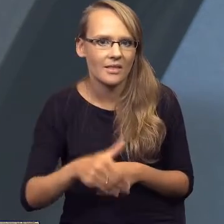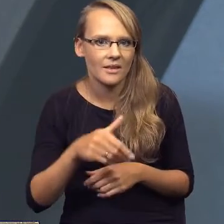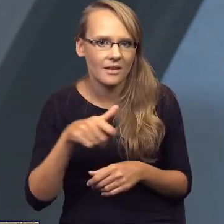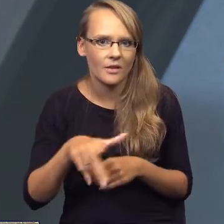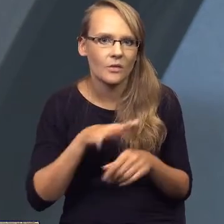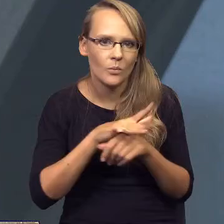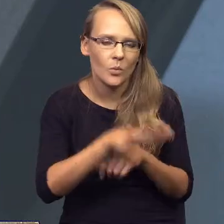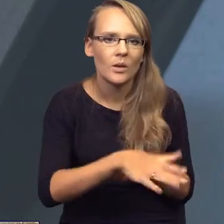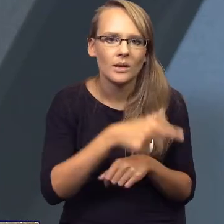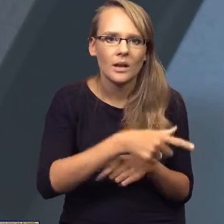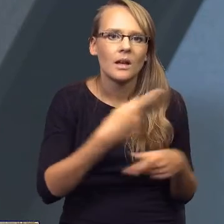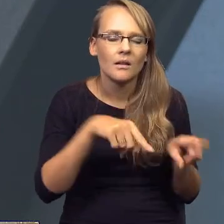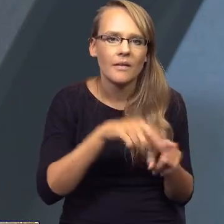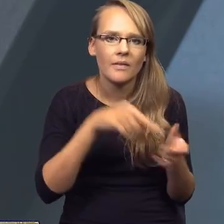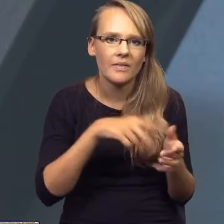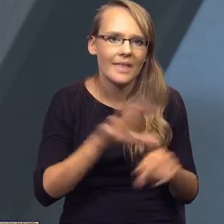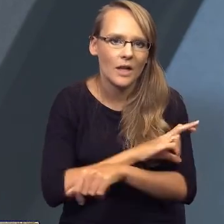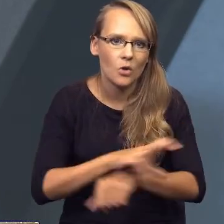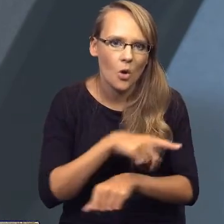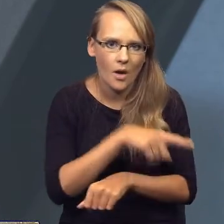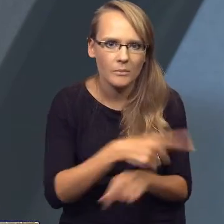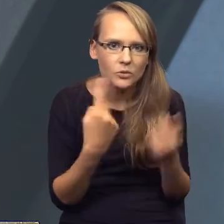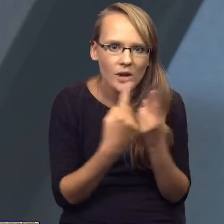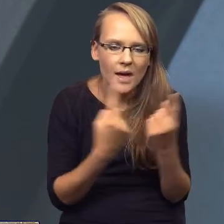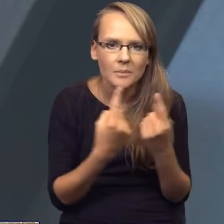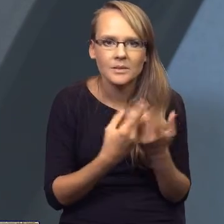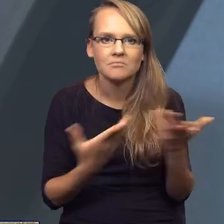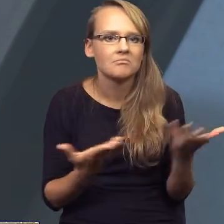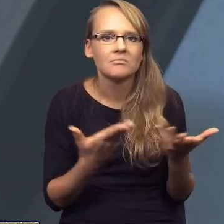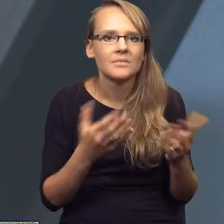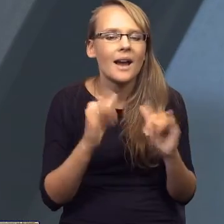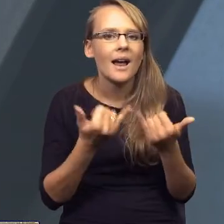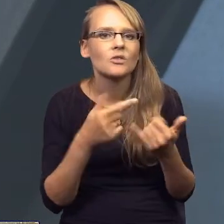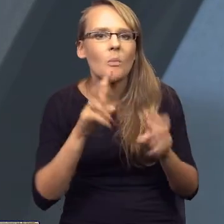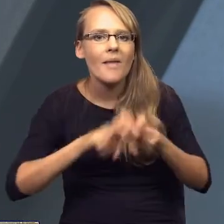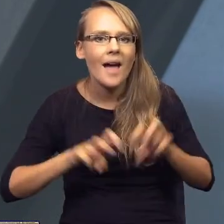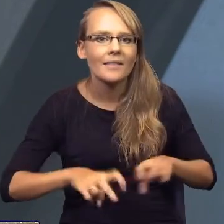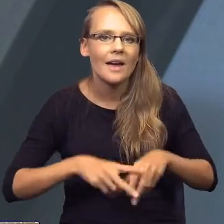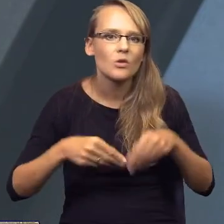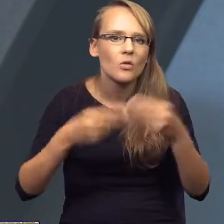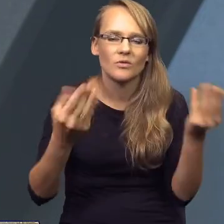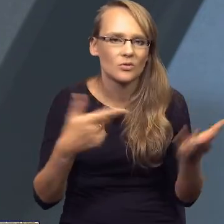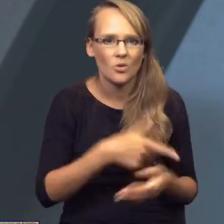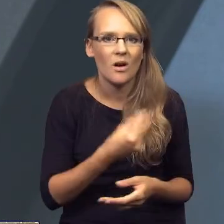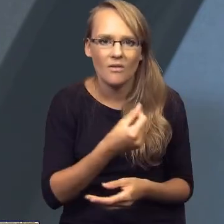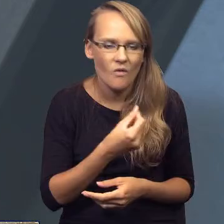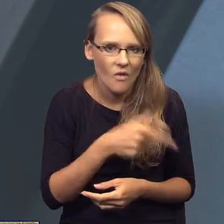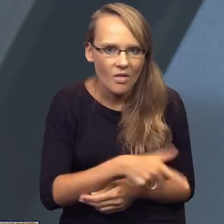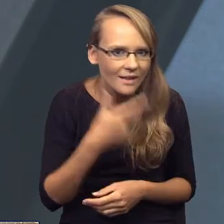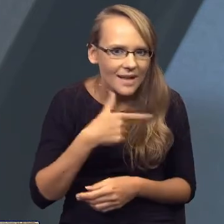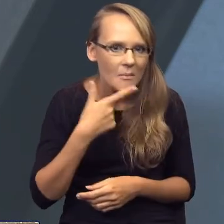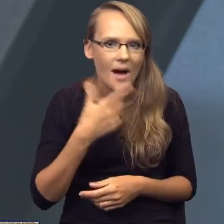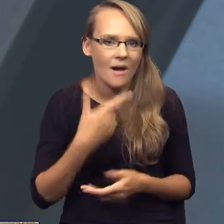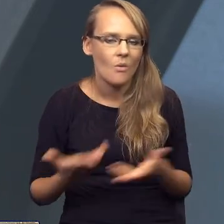na implementację danej technologii do przemysłu. No to gdzie jest jakieś badania rozwojowe, no to jest za mała kwota. To jest